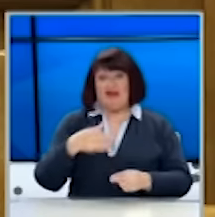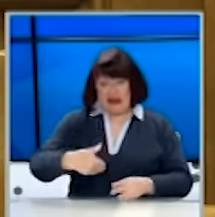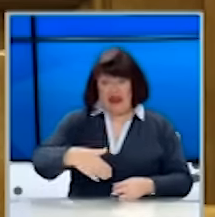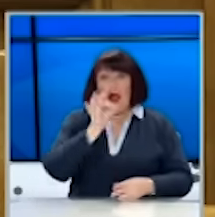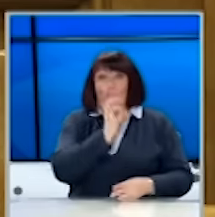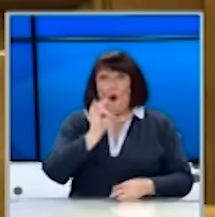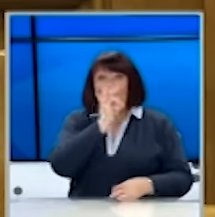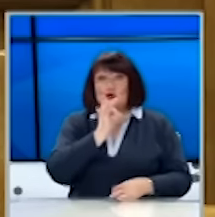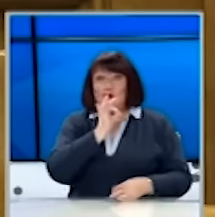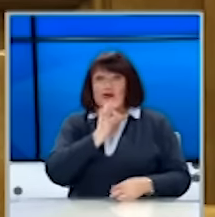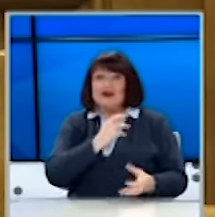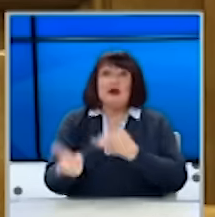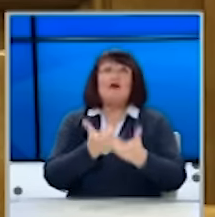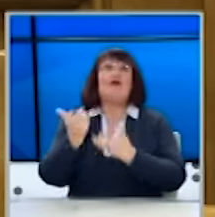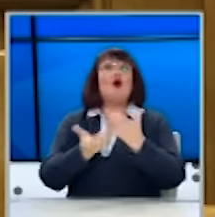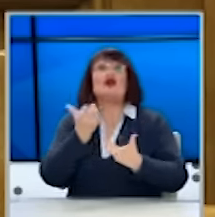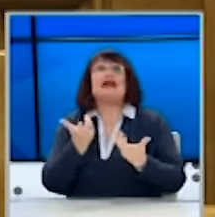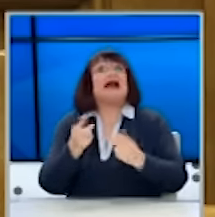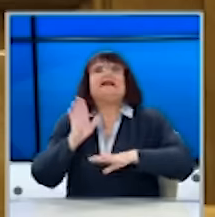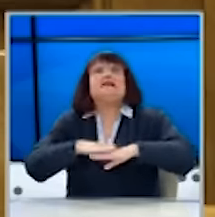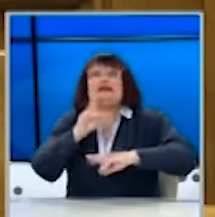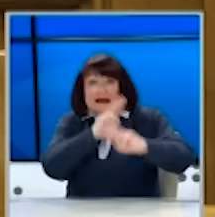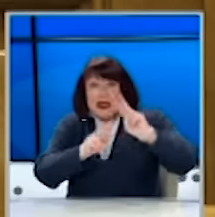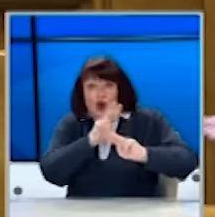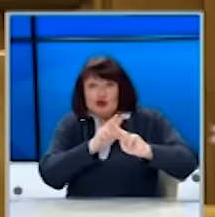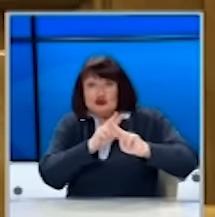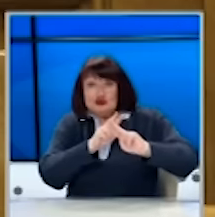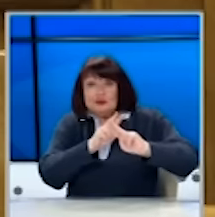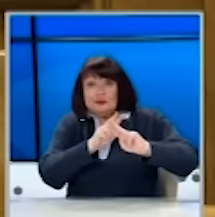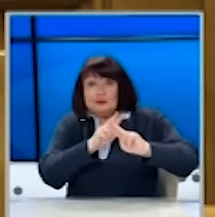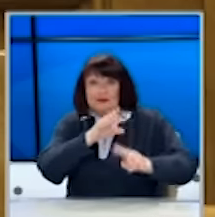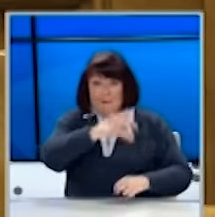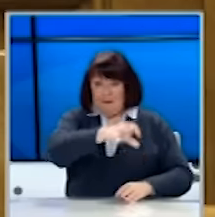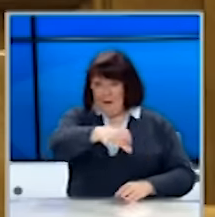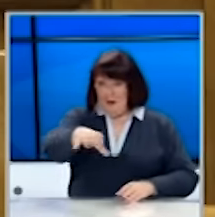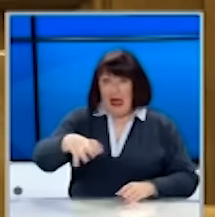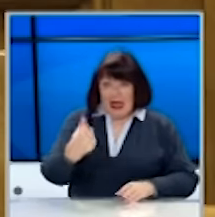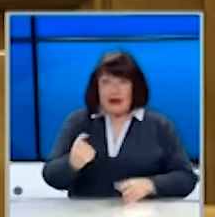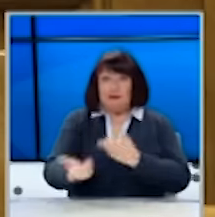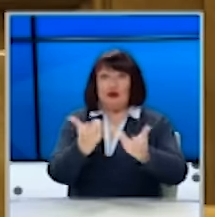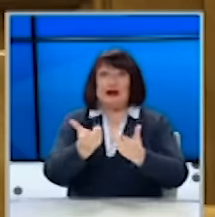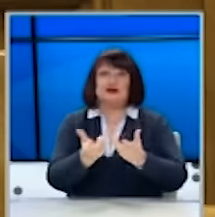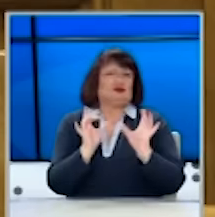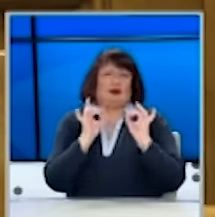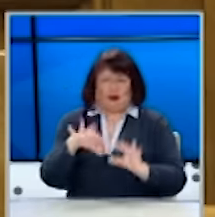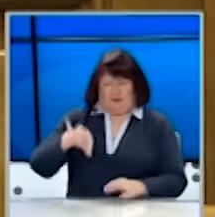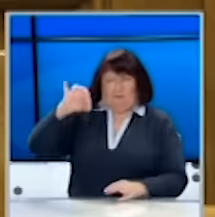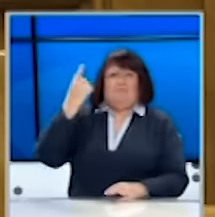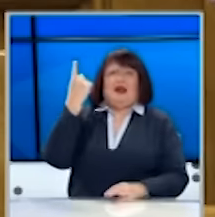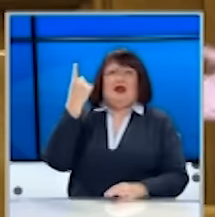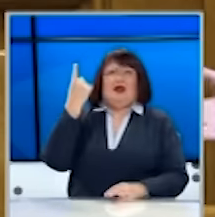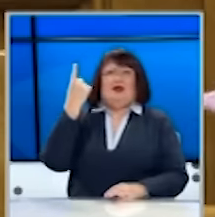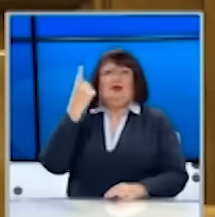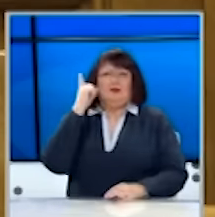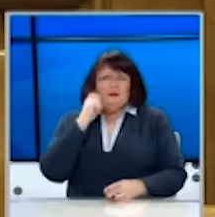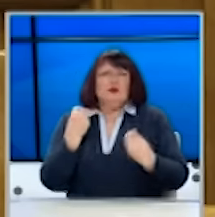Οκτώβρη? Πόσες άλλες πυρκαγιές υπήρχαν ταυτόχρονα εκείνες τις μέρες? Καμία είναι η απάντηση. Και το